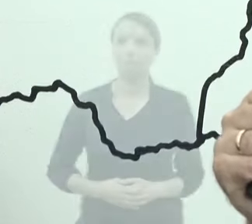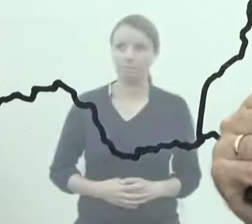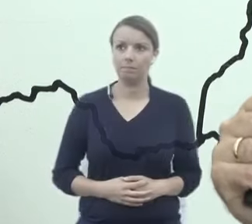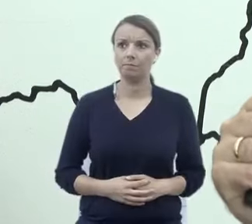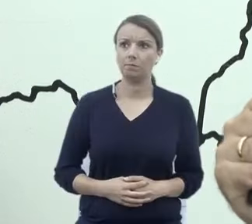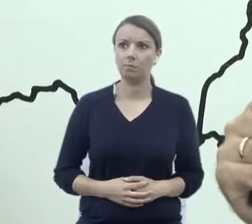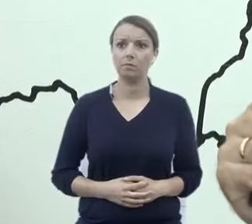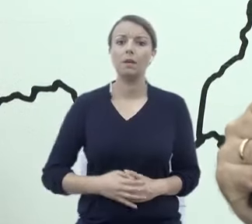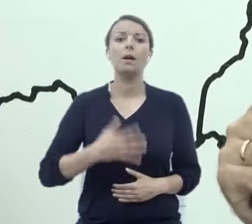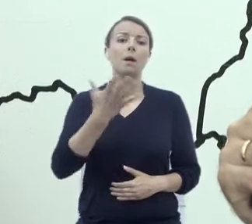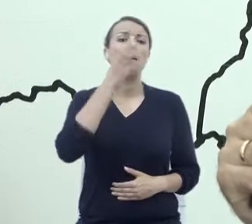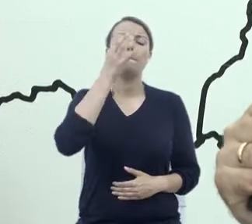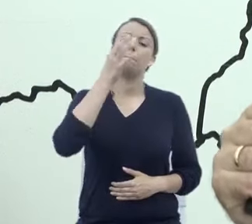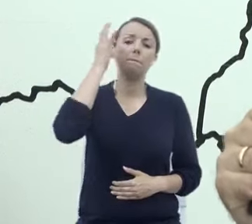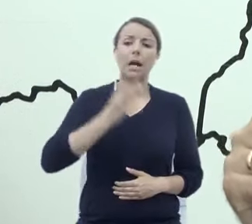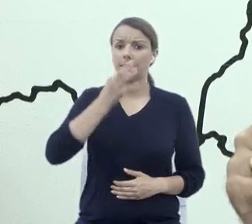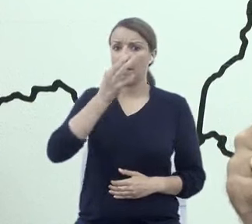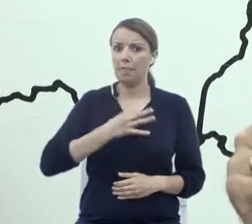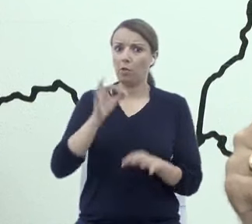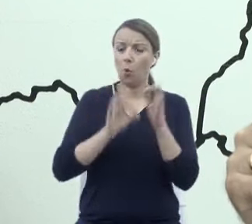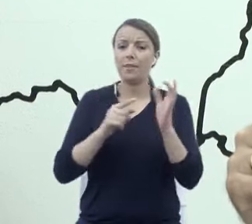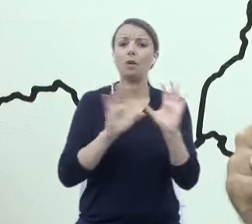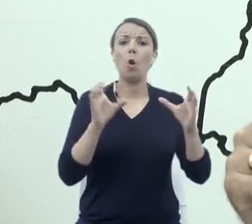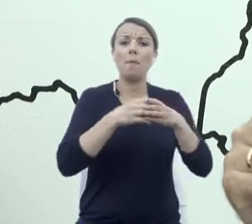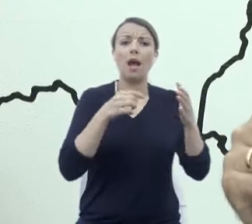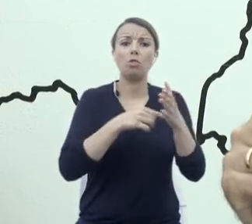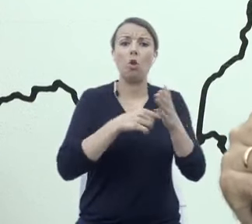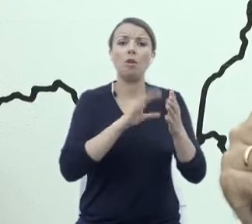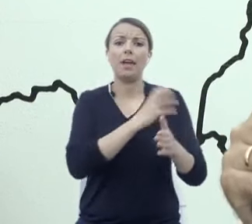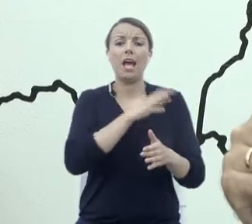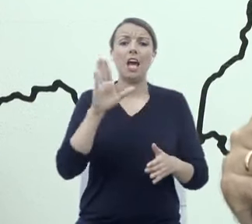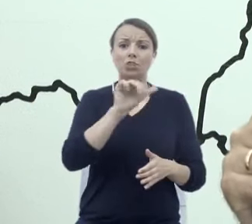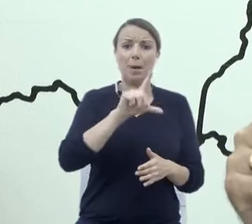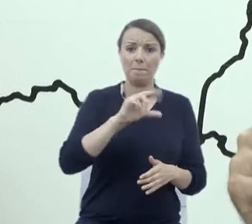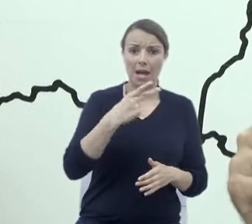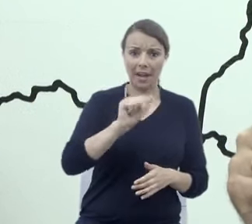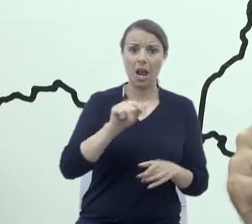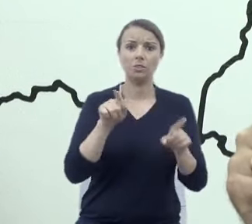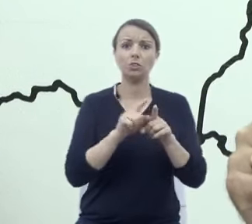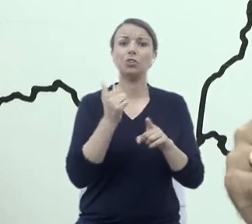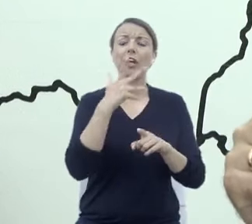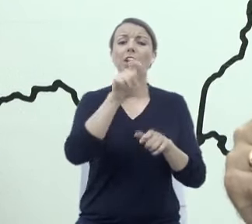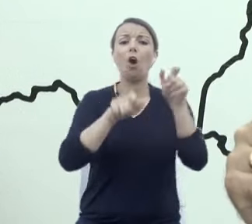Kilkoro ocalonych w latach 60., na początku lat 60., którzy byli przesłuchiwani